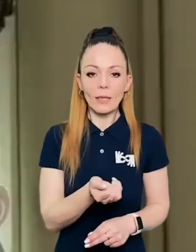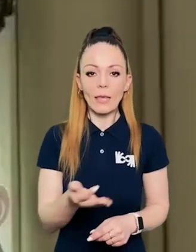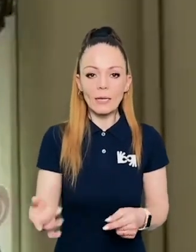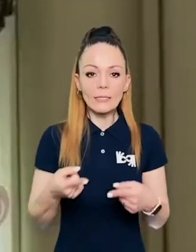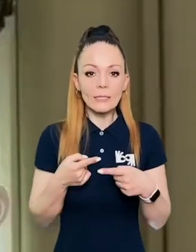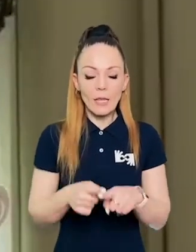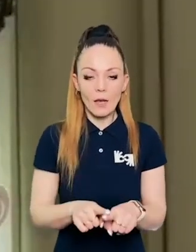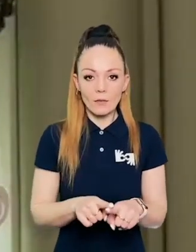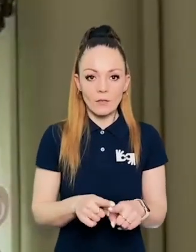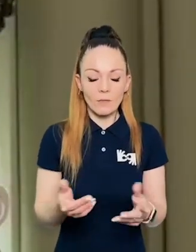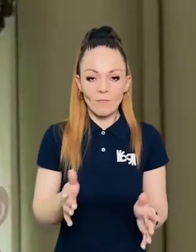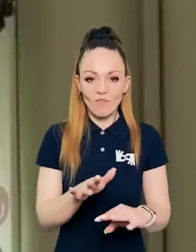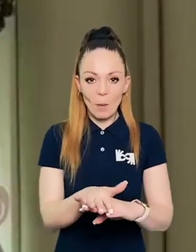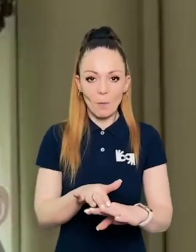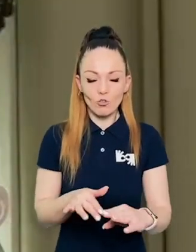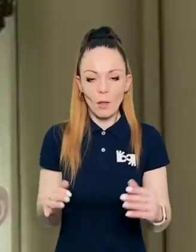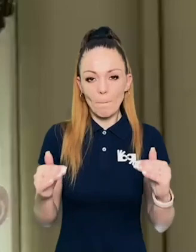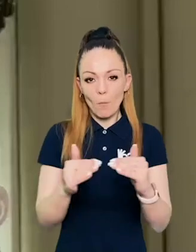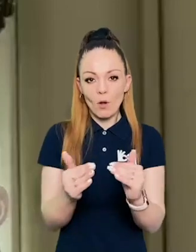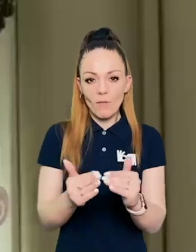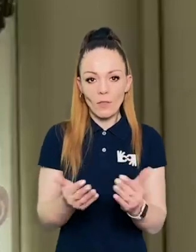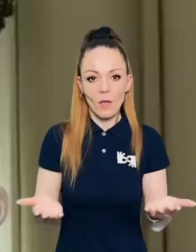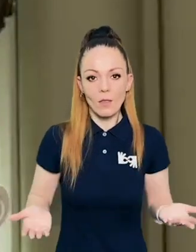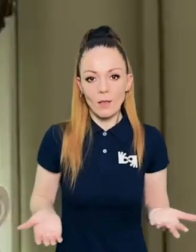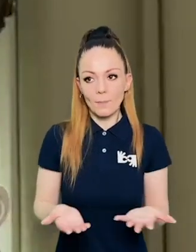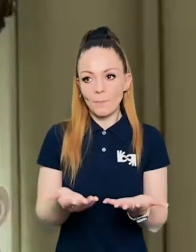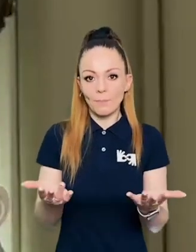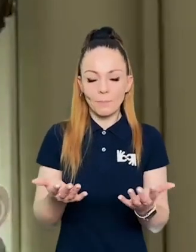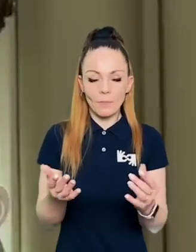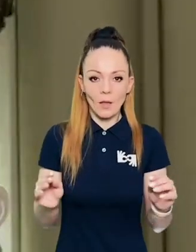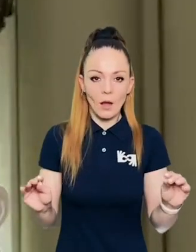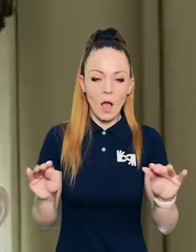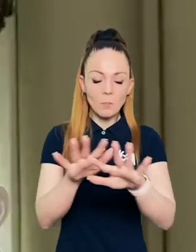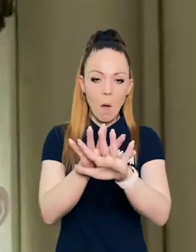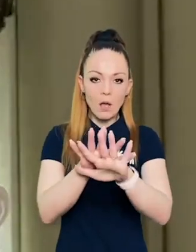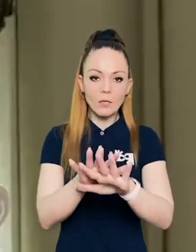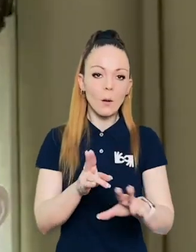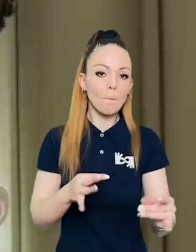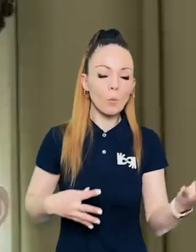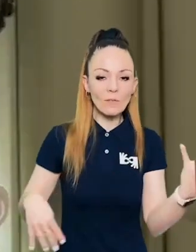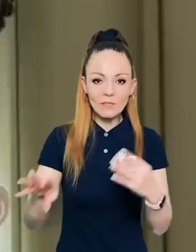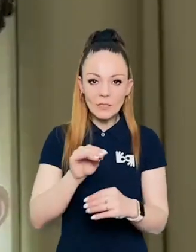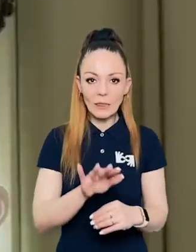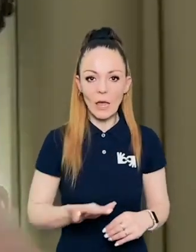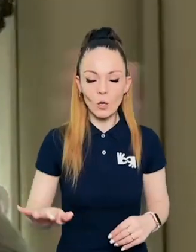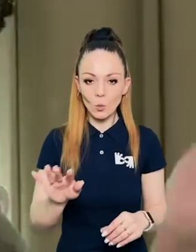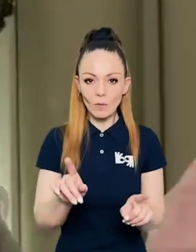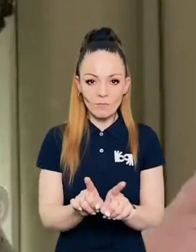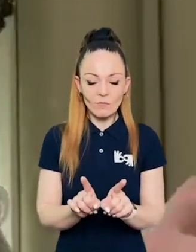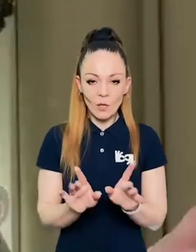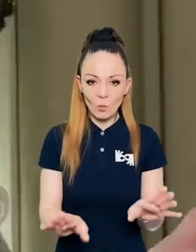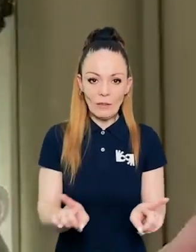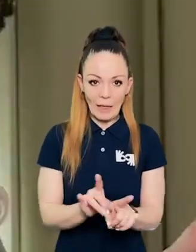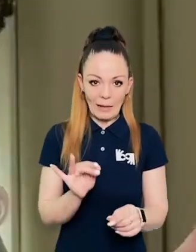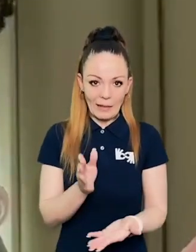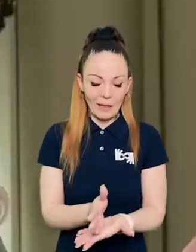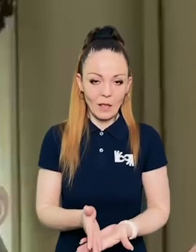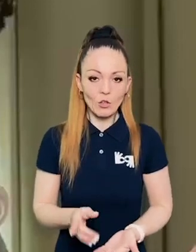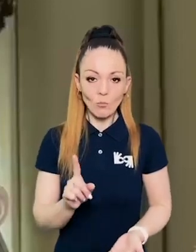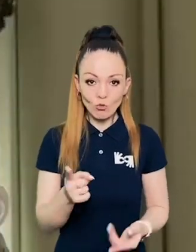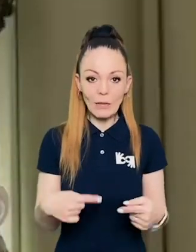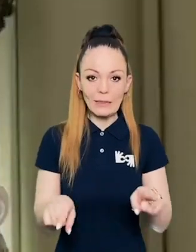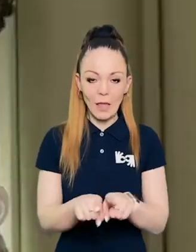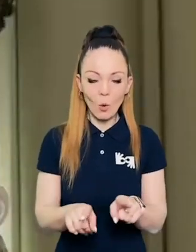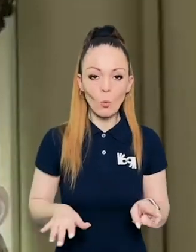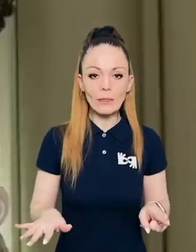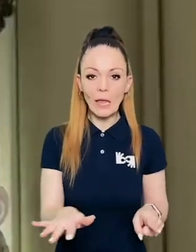ця кількість людей, вся ця кількість техніки, воно як, вибачте, порівняння, як воно розмазано по всій цій території. Все